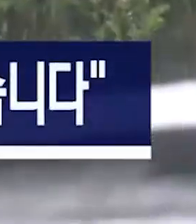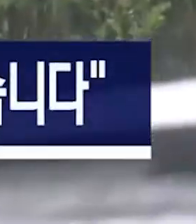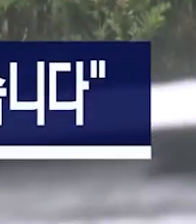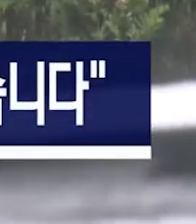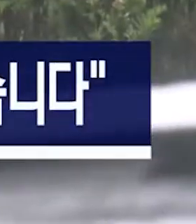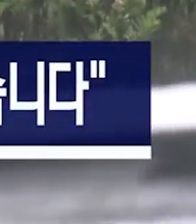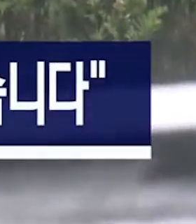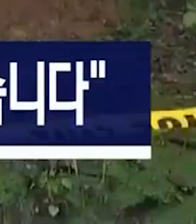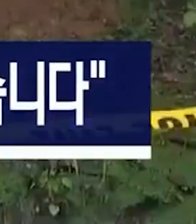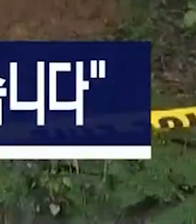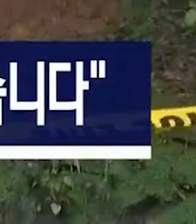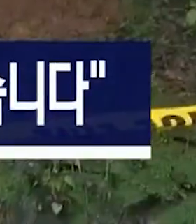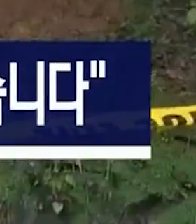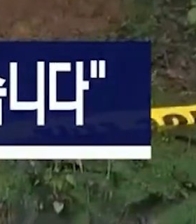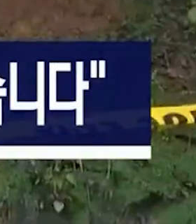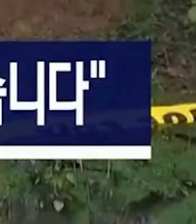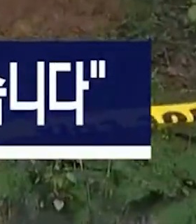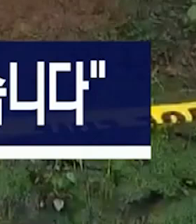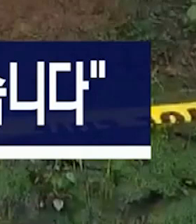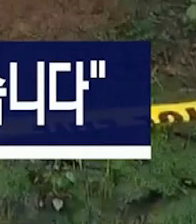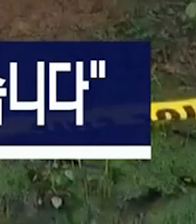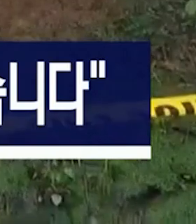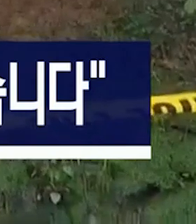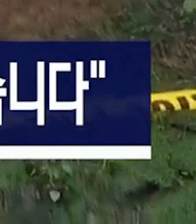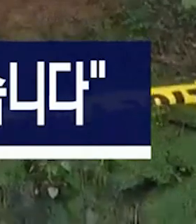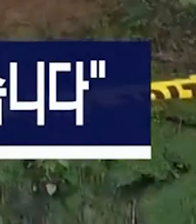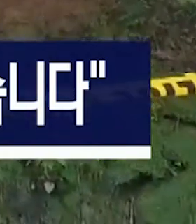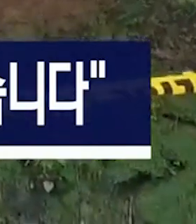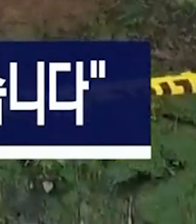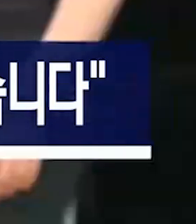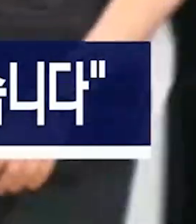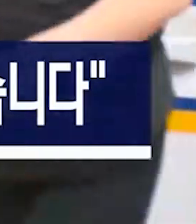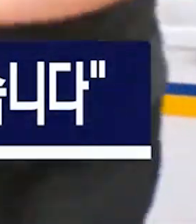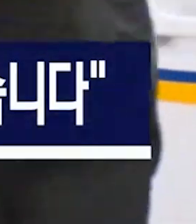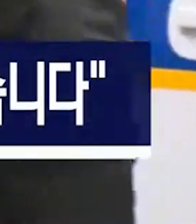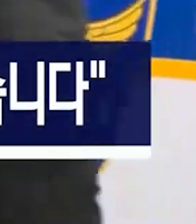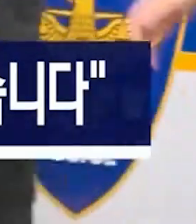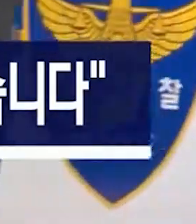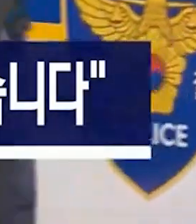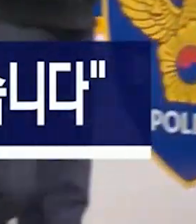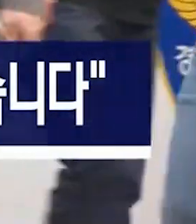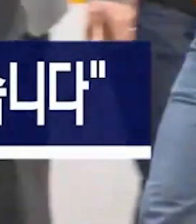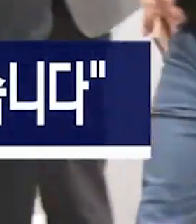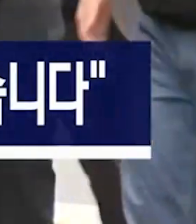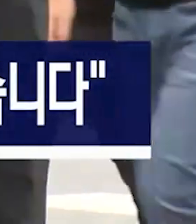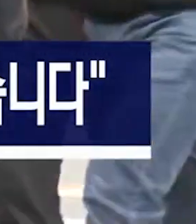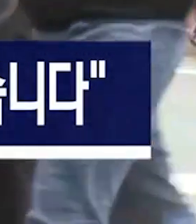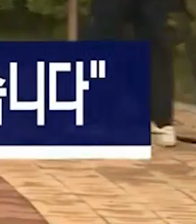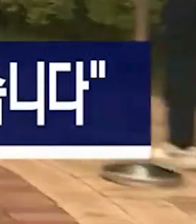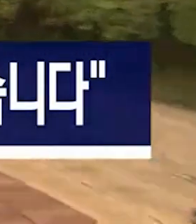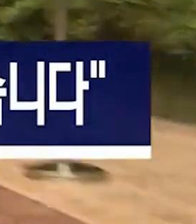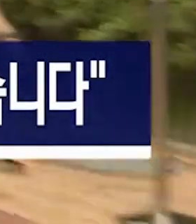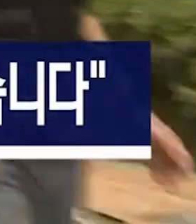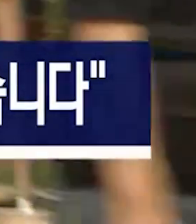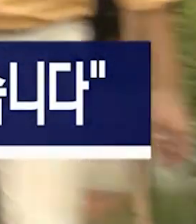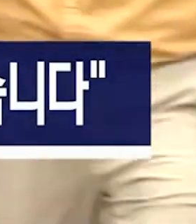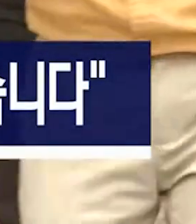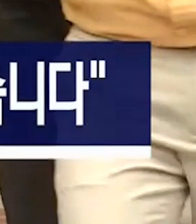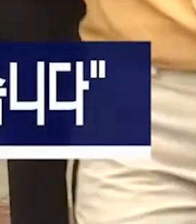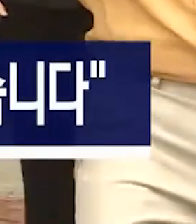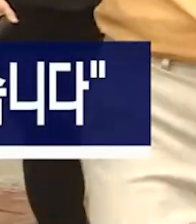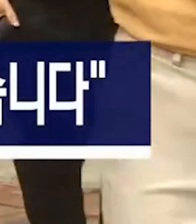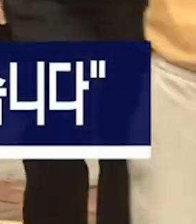6년 전 생후 이틀 된 아들을 야산에 묻어 숨지게 한 혐의를 받는 친모가 영장실질심사를 마친 직후 잘못했습니다라고